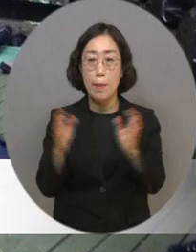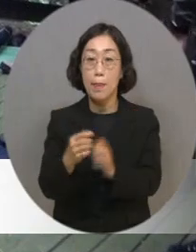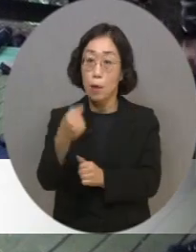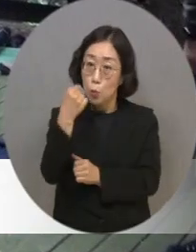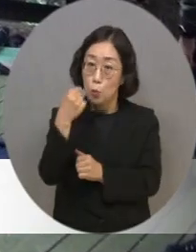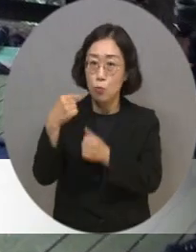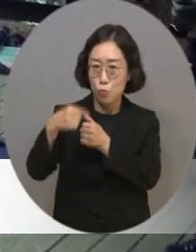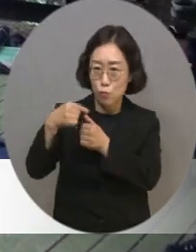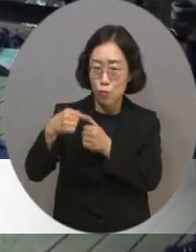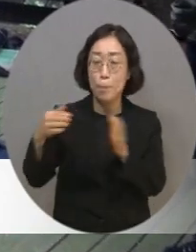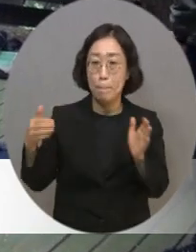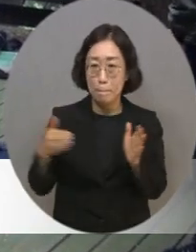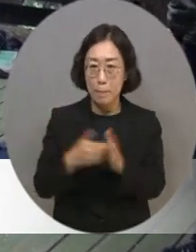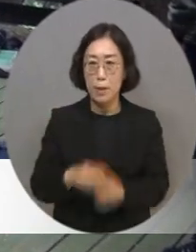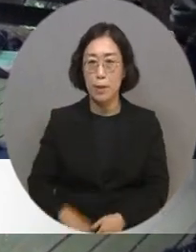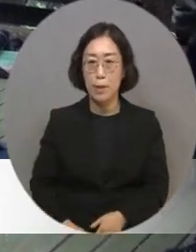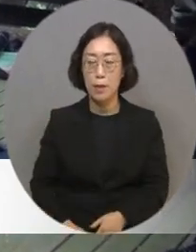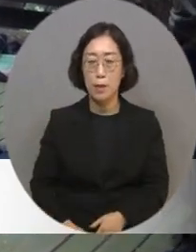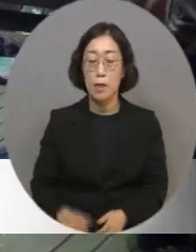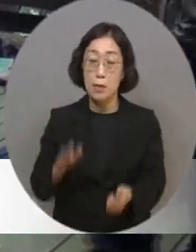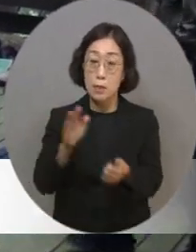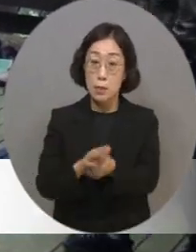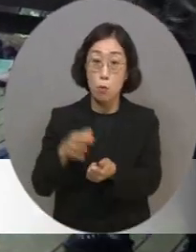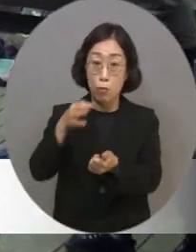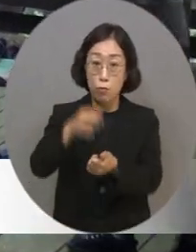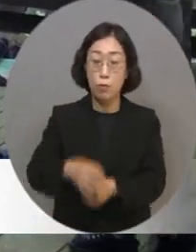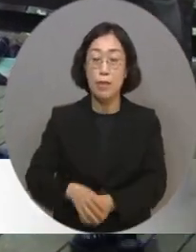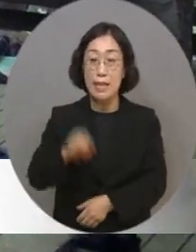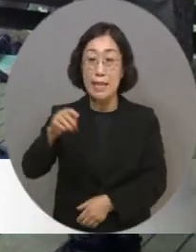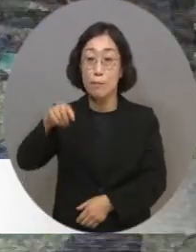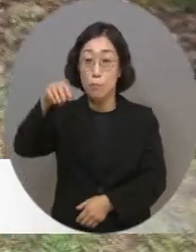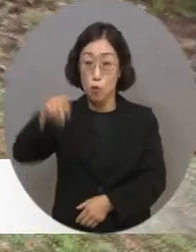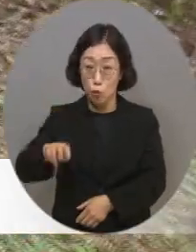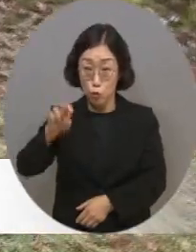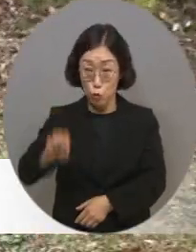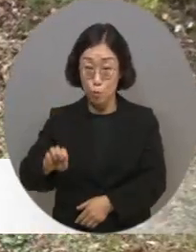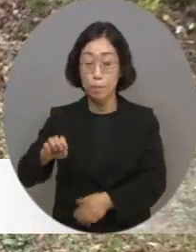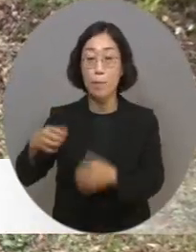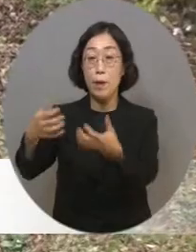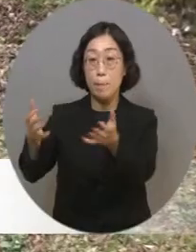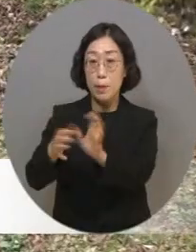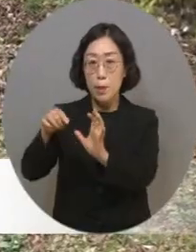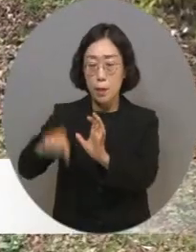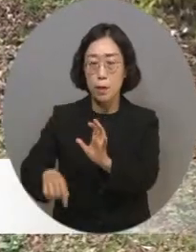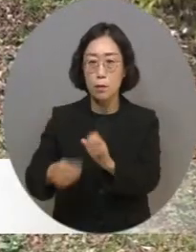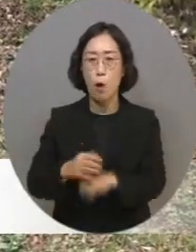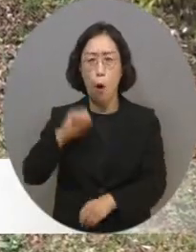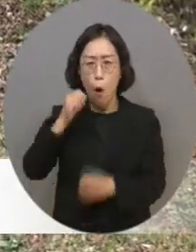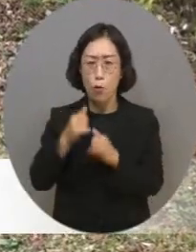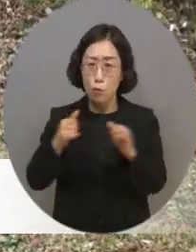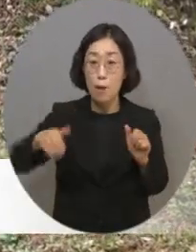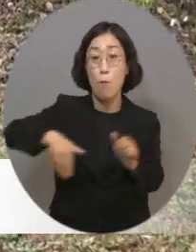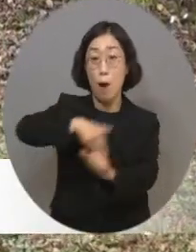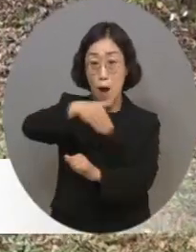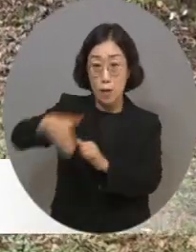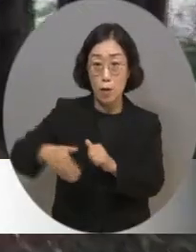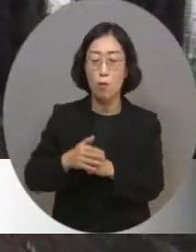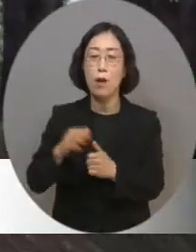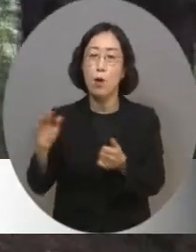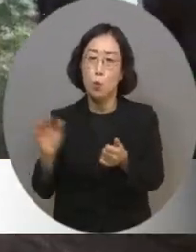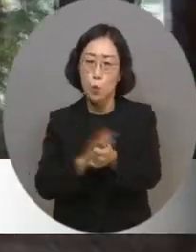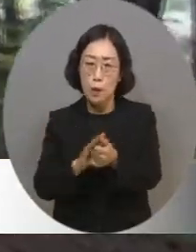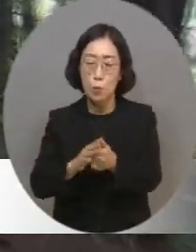2024 녹색자금 지원 사업으로 사단법인 이음숲이 진행하는 소외계층 숲체험교육, 토닥토닥